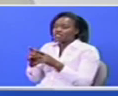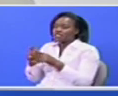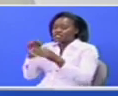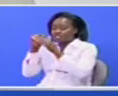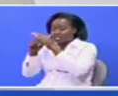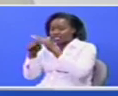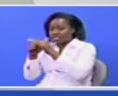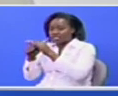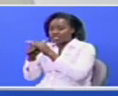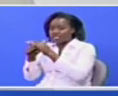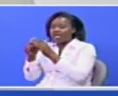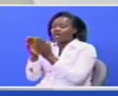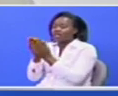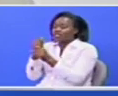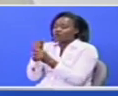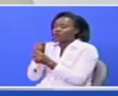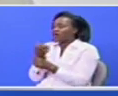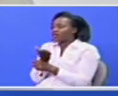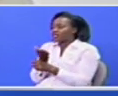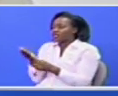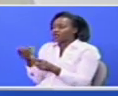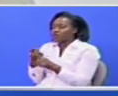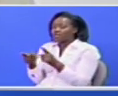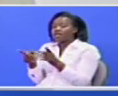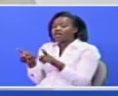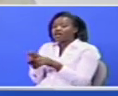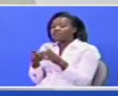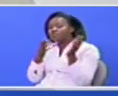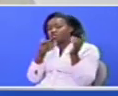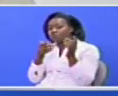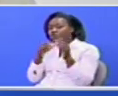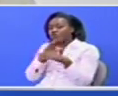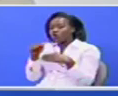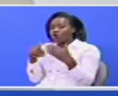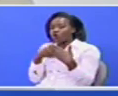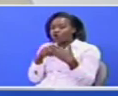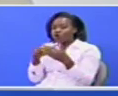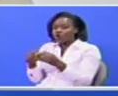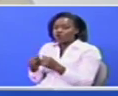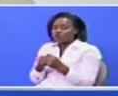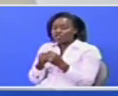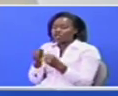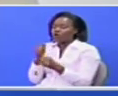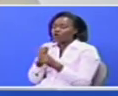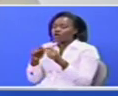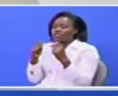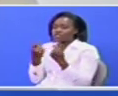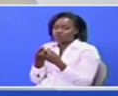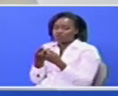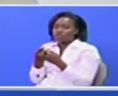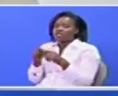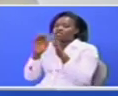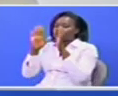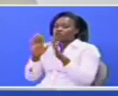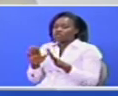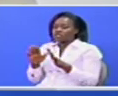kubwa, kwa sababu ya kazi zile zilioko. Lakini pia mikakati zile zilioko, sisi wote tuko pamoja. Hiyo ni maana sisi tunafanya kazi kama team na la muhimu ni